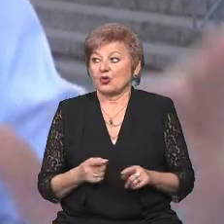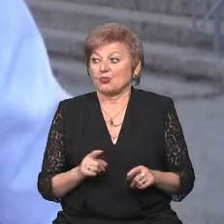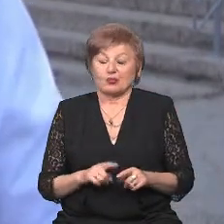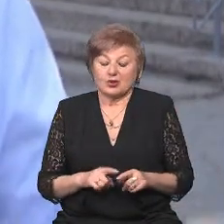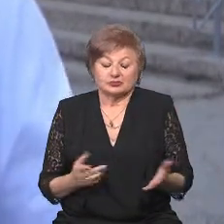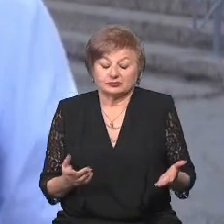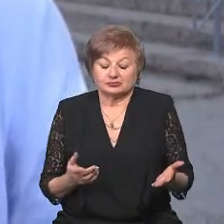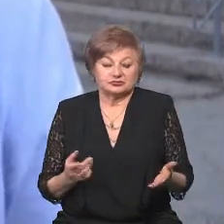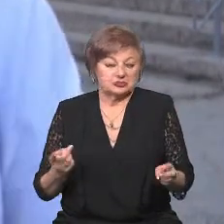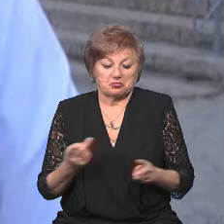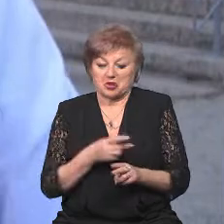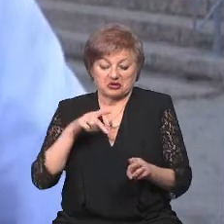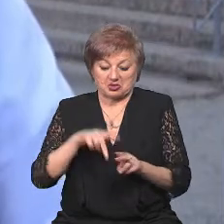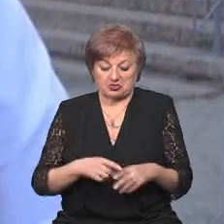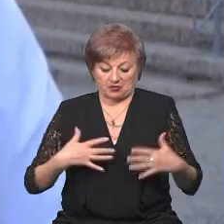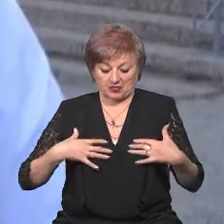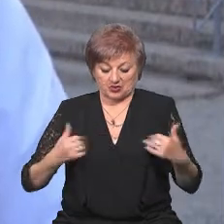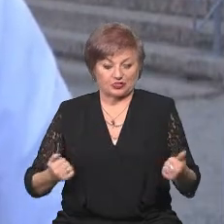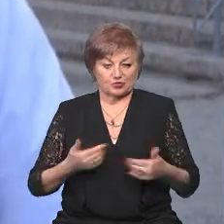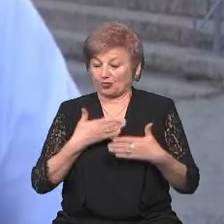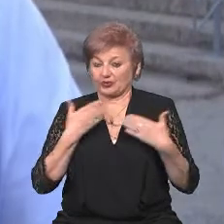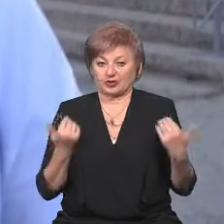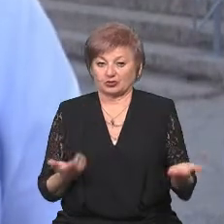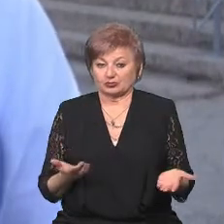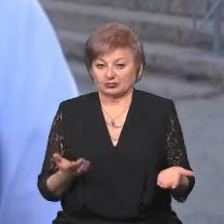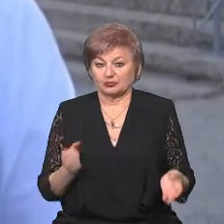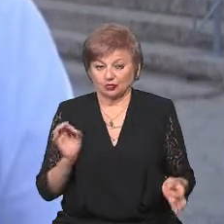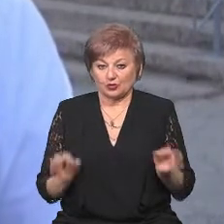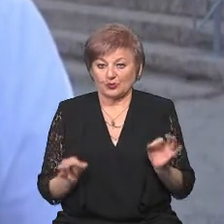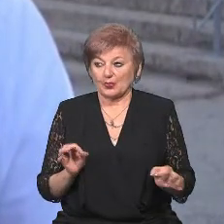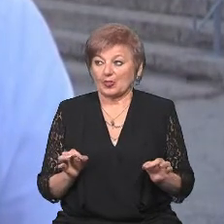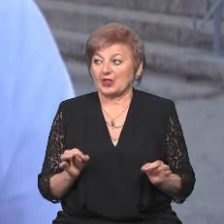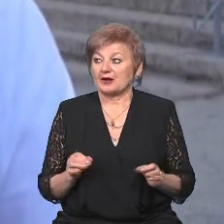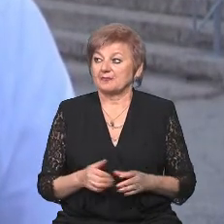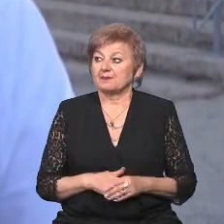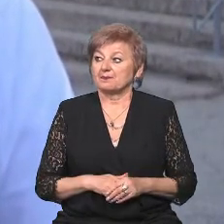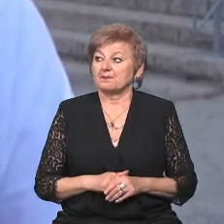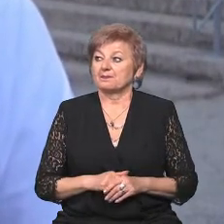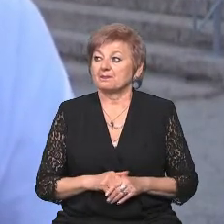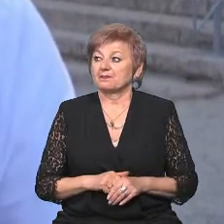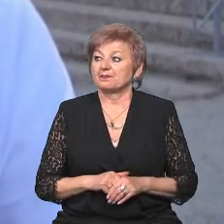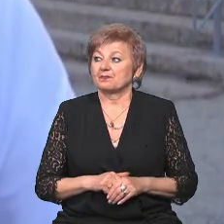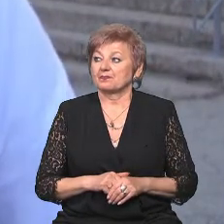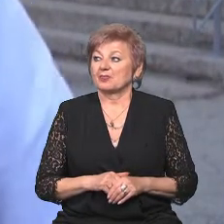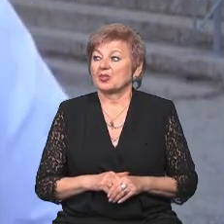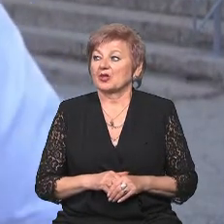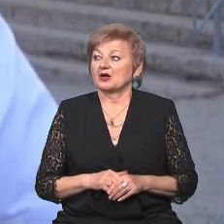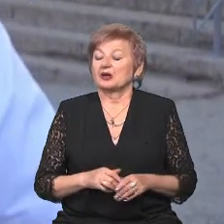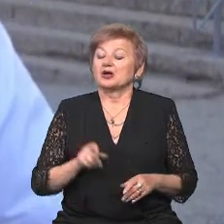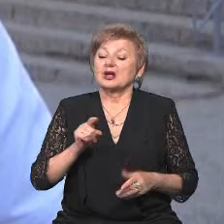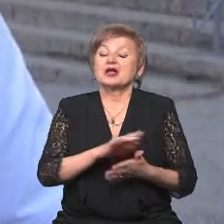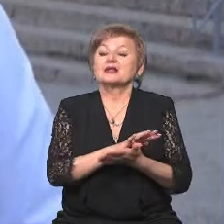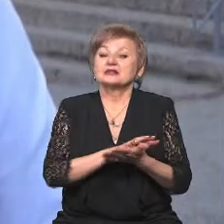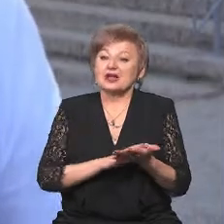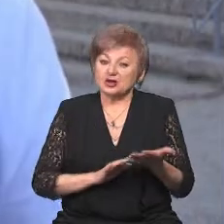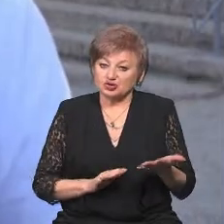додаткового навантаження на здоров'я інших дітей не несе. Це те, що я сказав з Конституцією. Так, а далі я ж